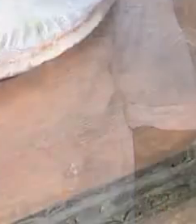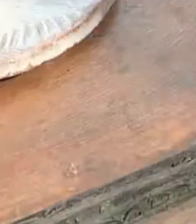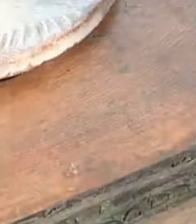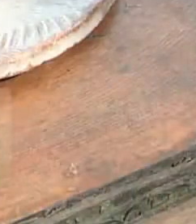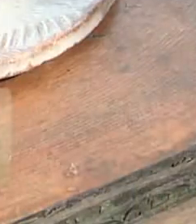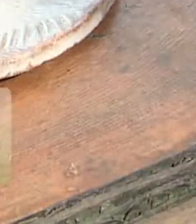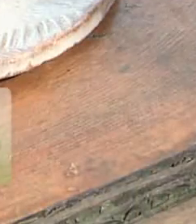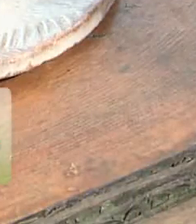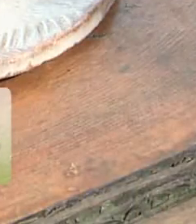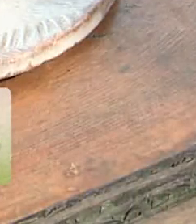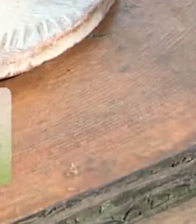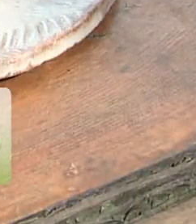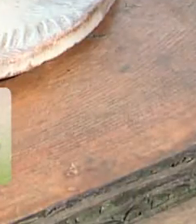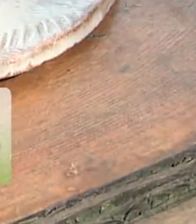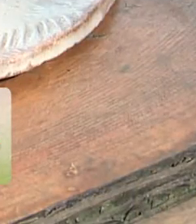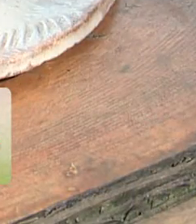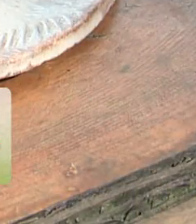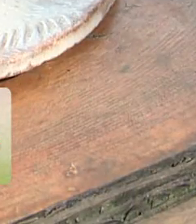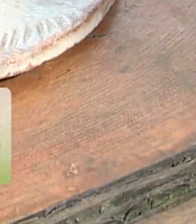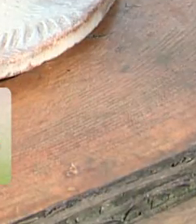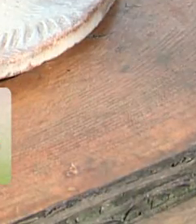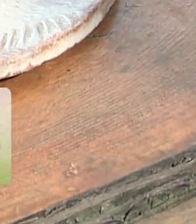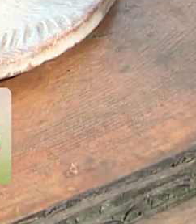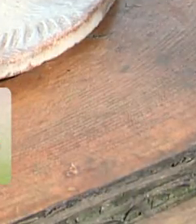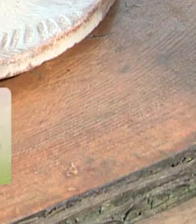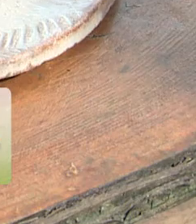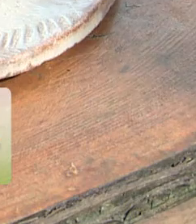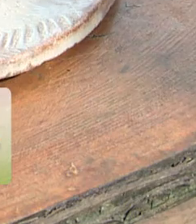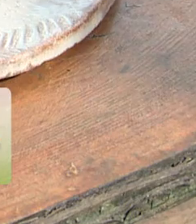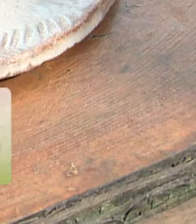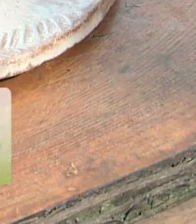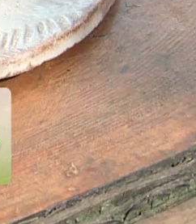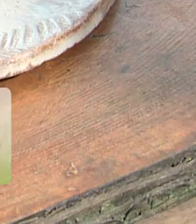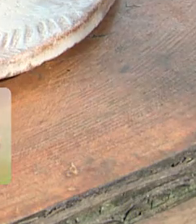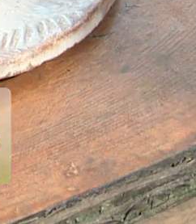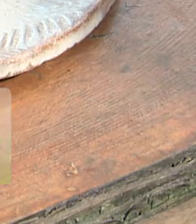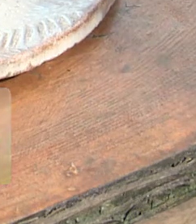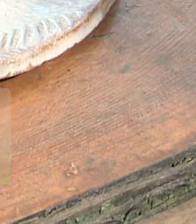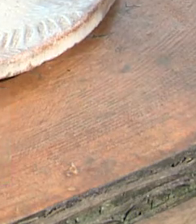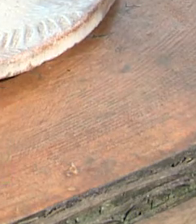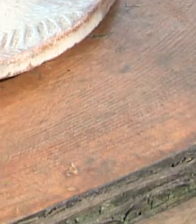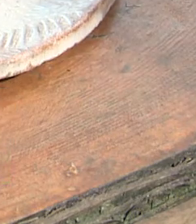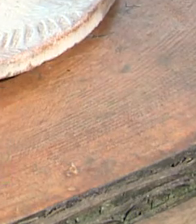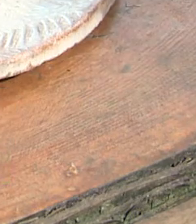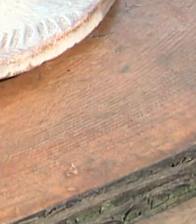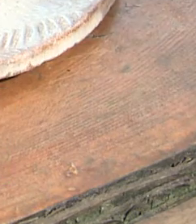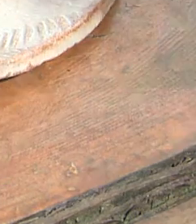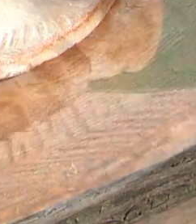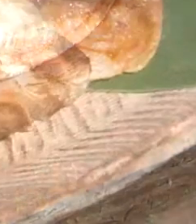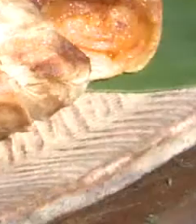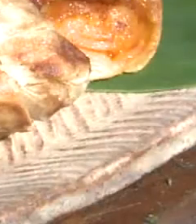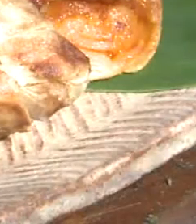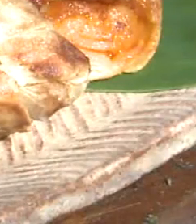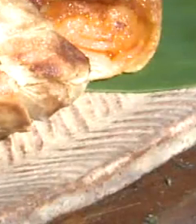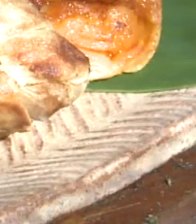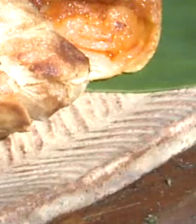ミです。当店の5つ星商品はぜひ食べてみてください。